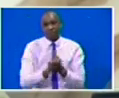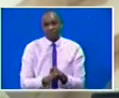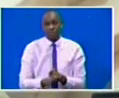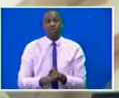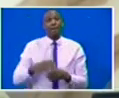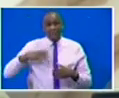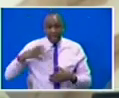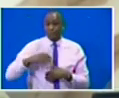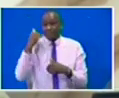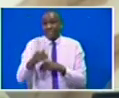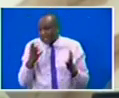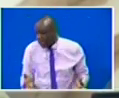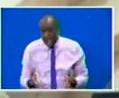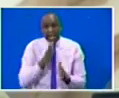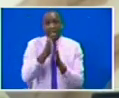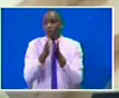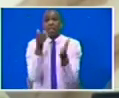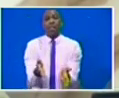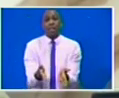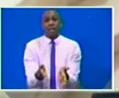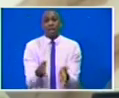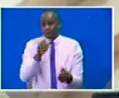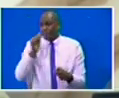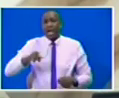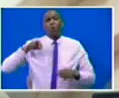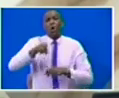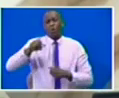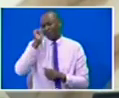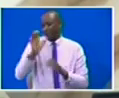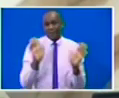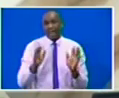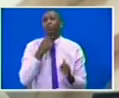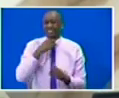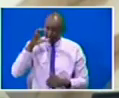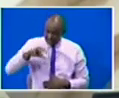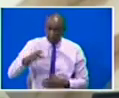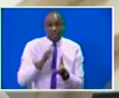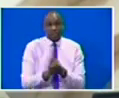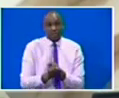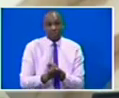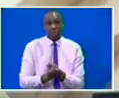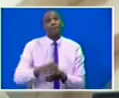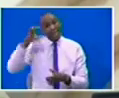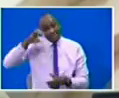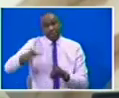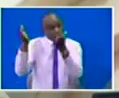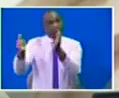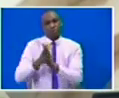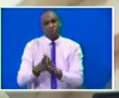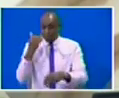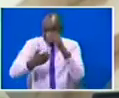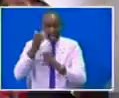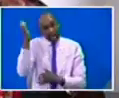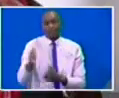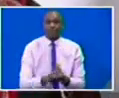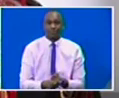asiwe anakuja kupanda reli akitembea. Muweke hapa, tunataka stesheni ya matatu ijengwe